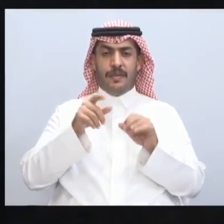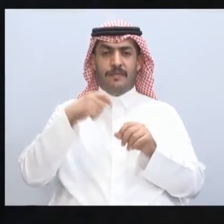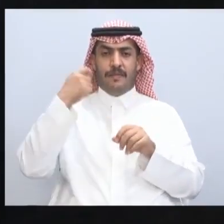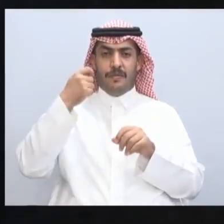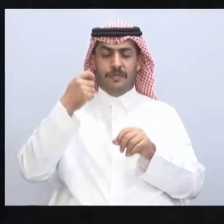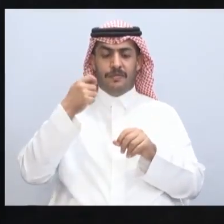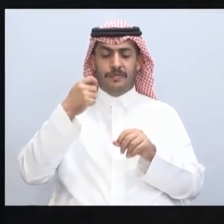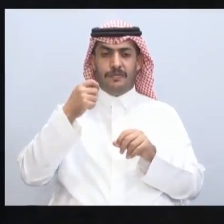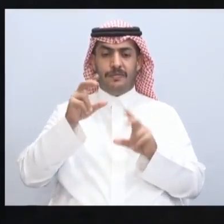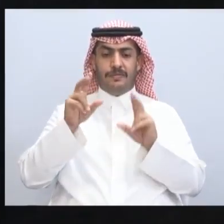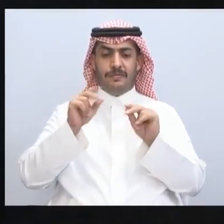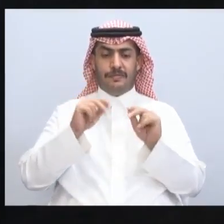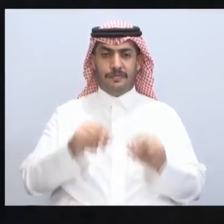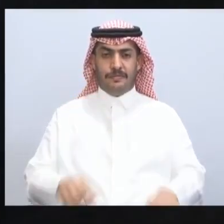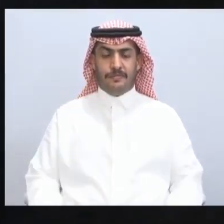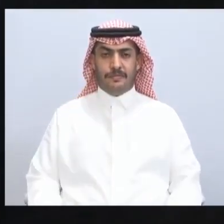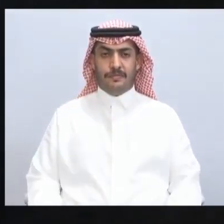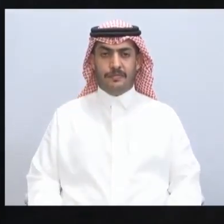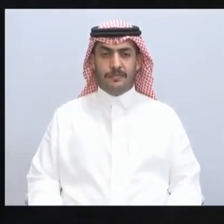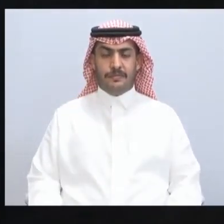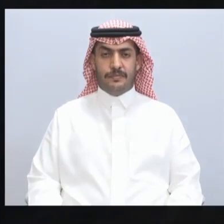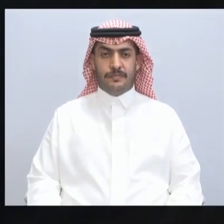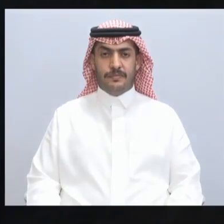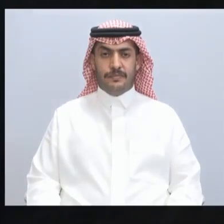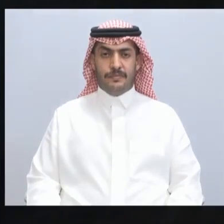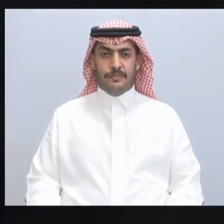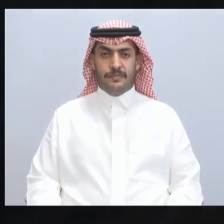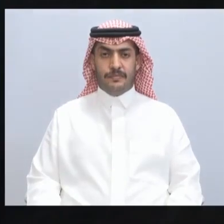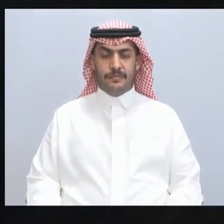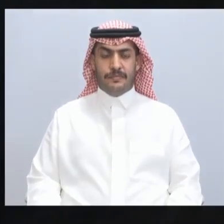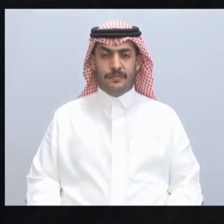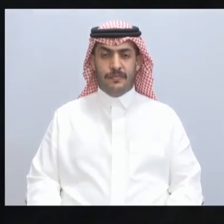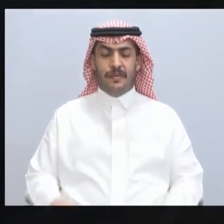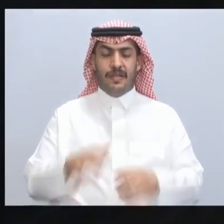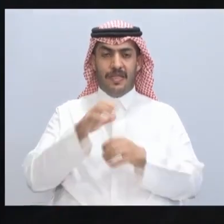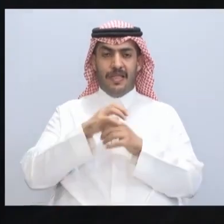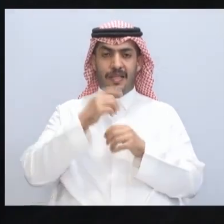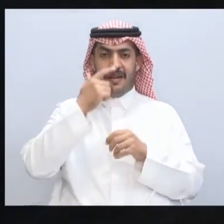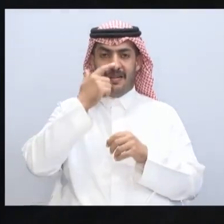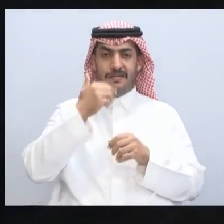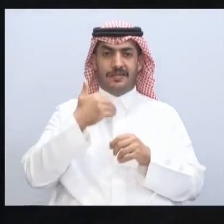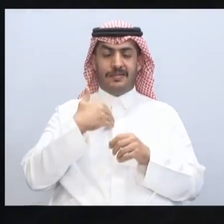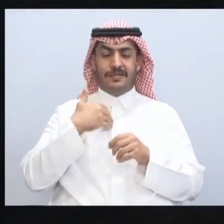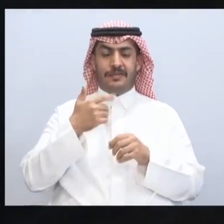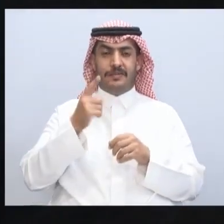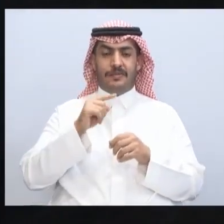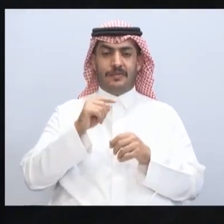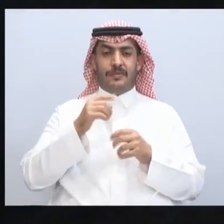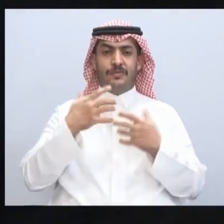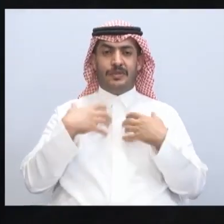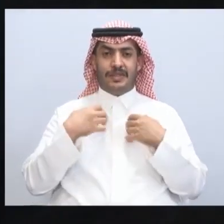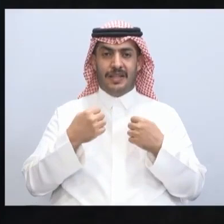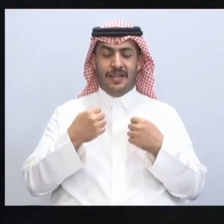الفيديو مثل بارك الله فيكم ضغوط نفسيه وضغوط